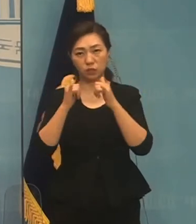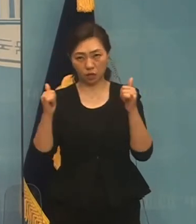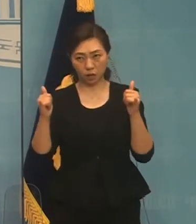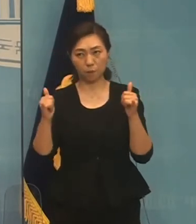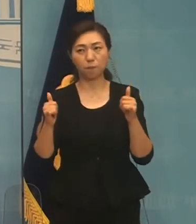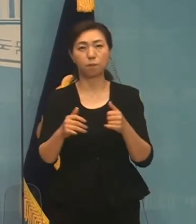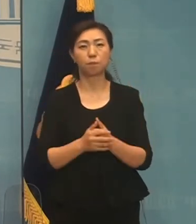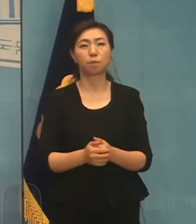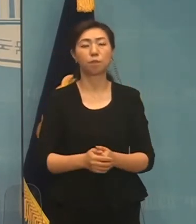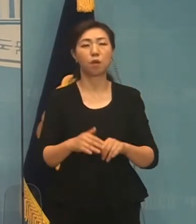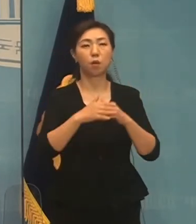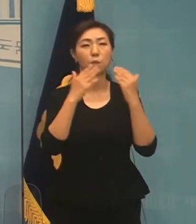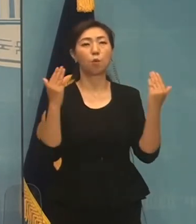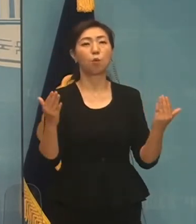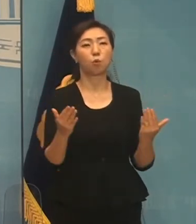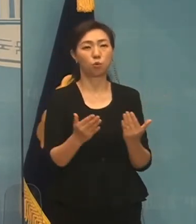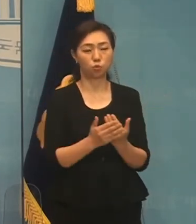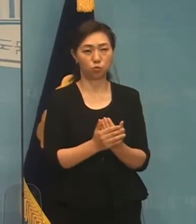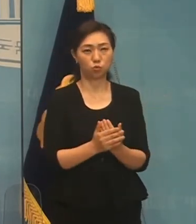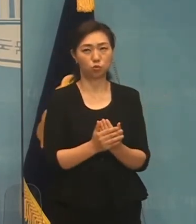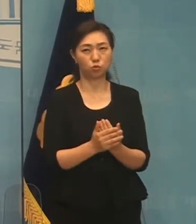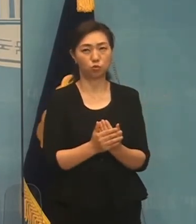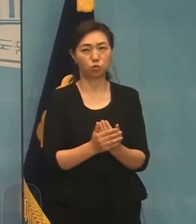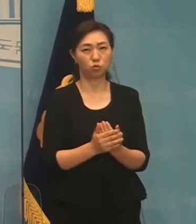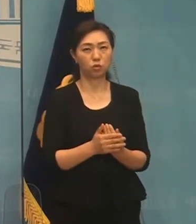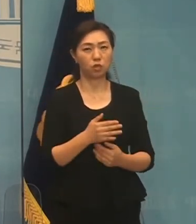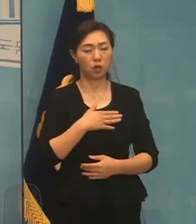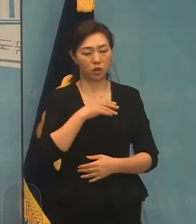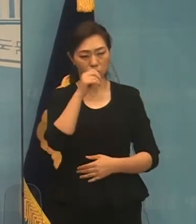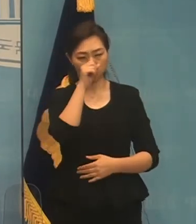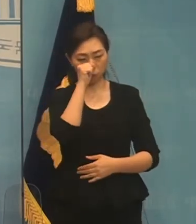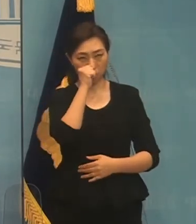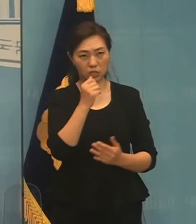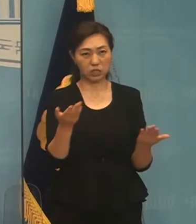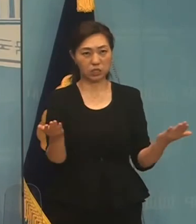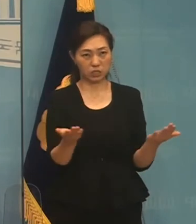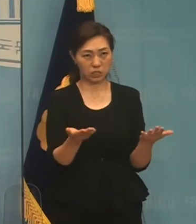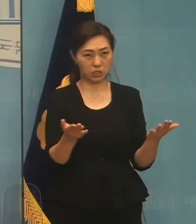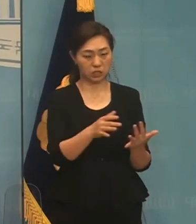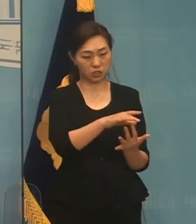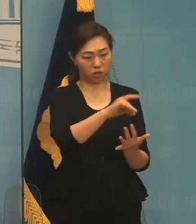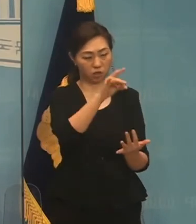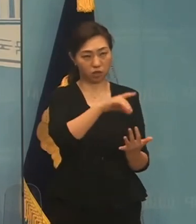본인들이 좋아하는 직업을 선택해서